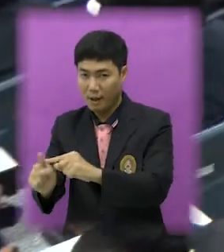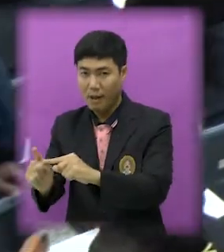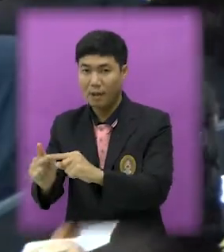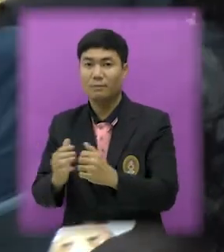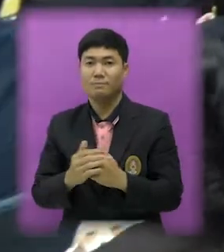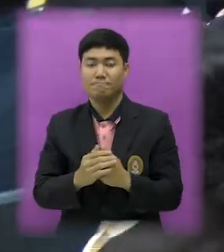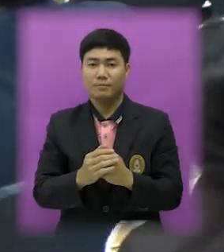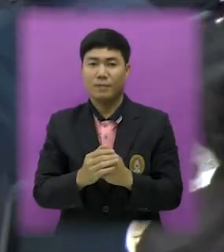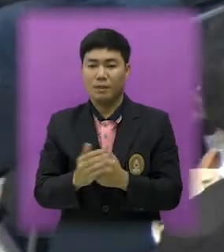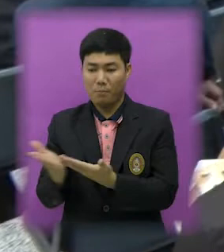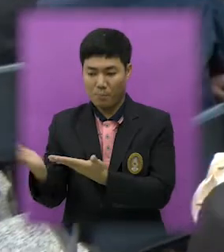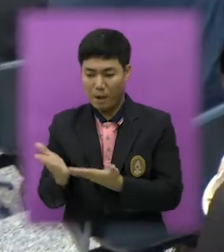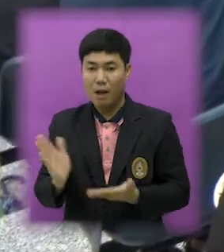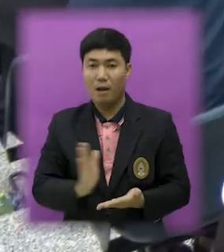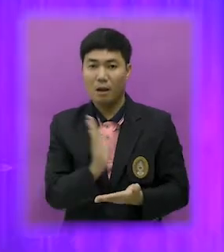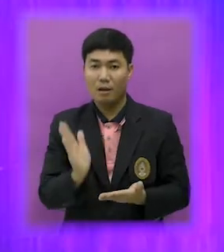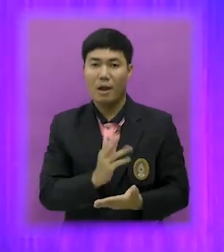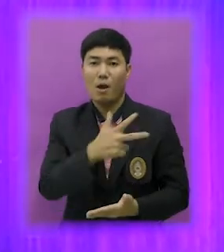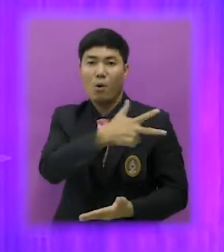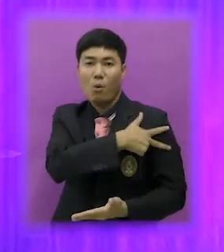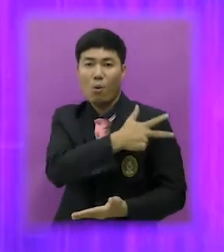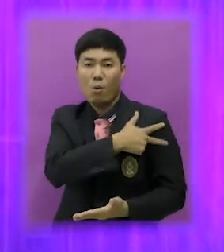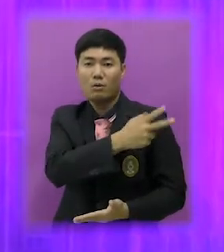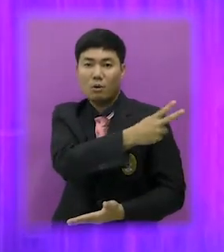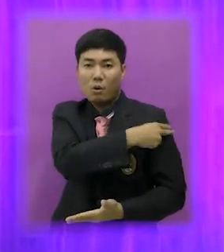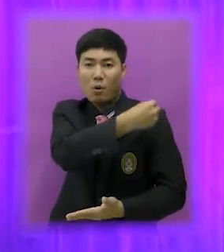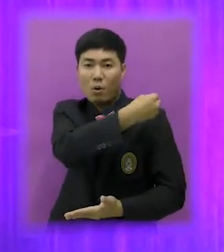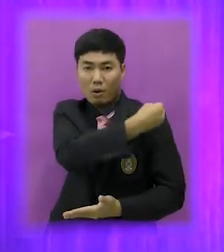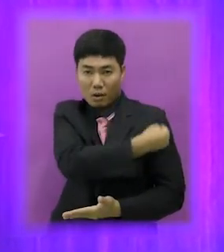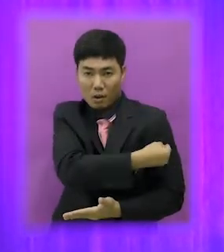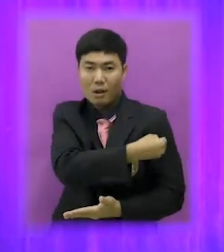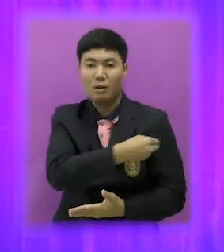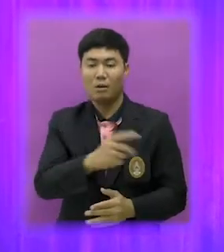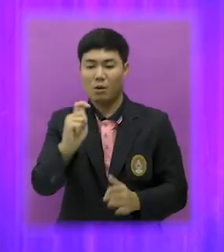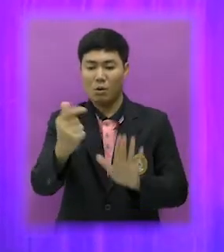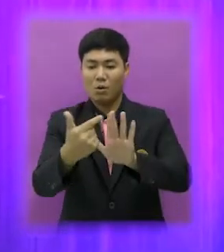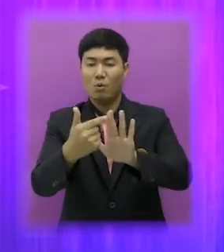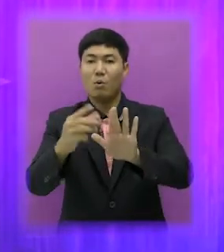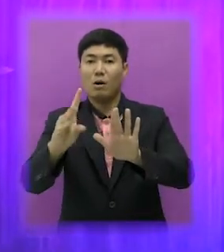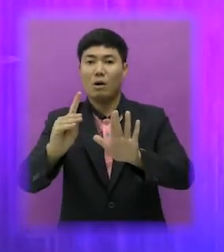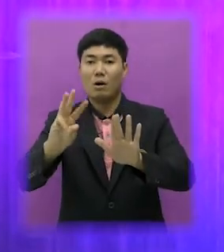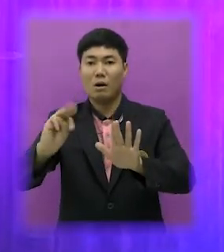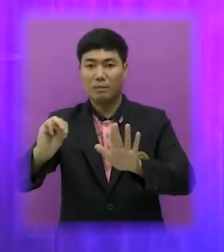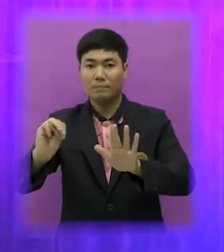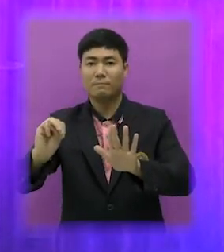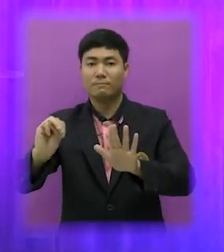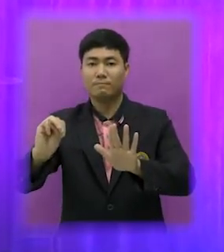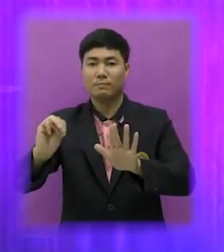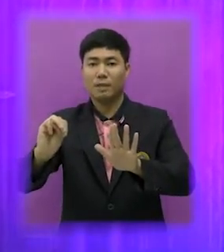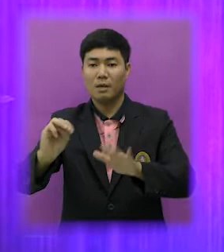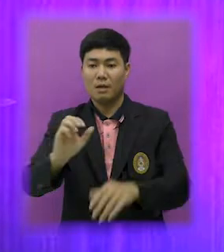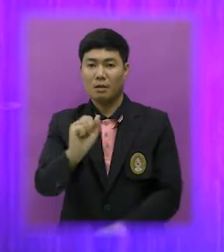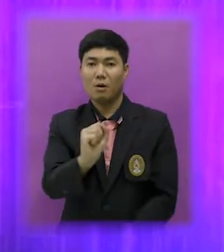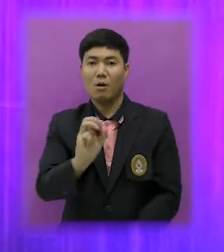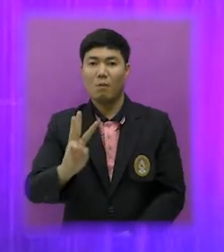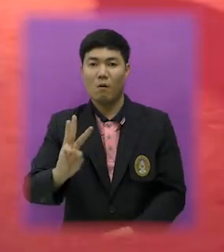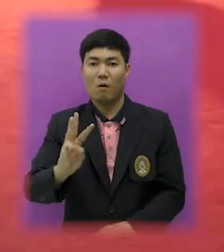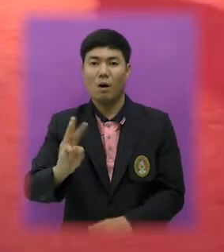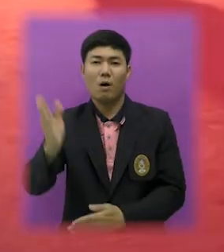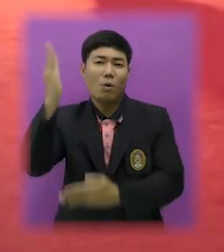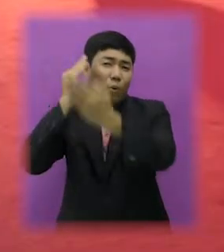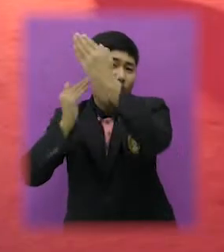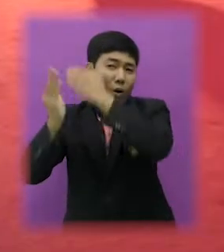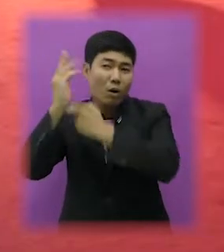าและได้รับเกียรติจากศาสตราจารย์คลินิกเกียรติคุณนายแพทย์อุดมคชินทร์สมาชิกวุฒิสภ